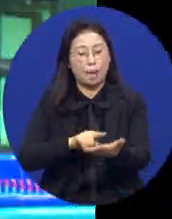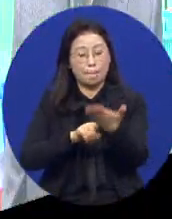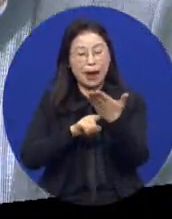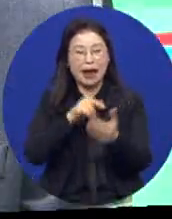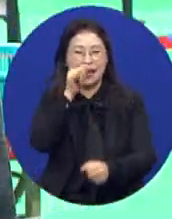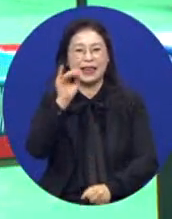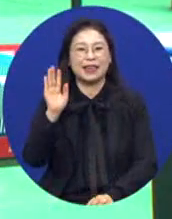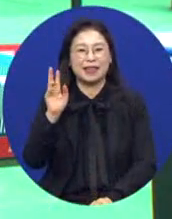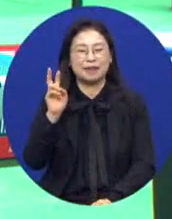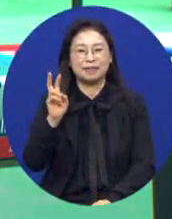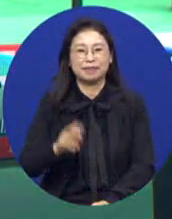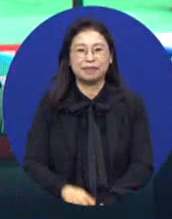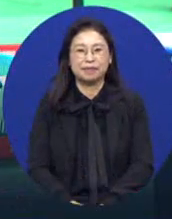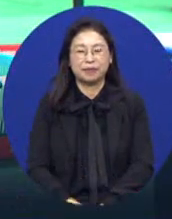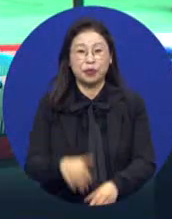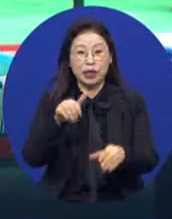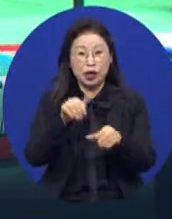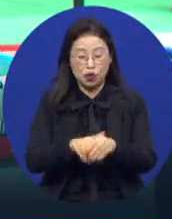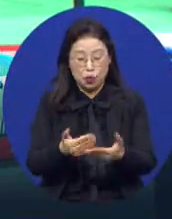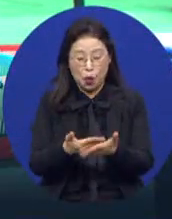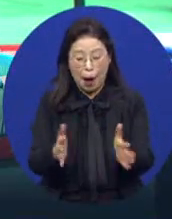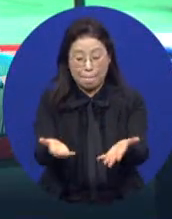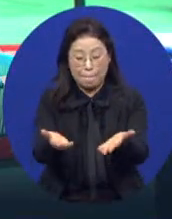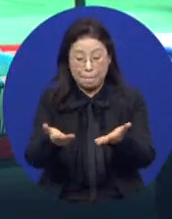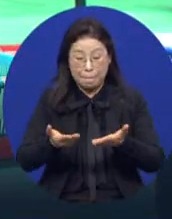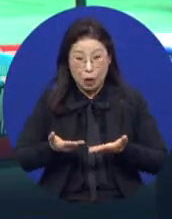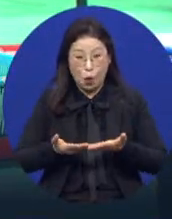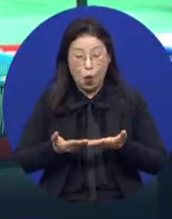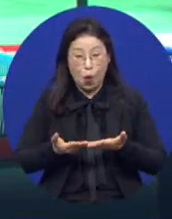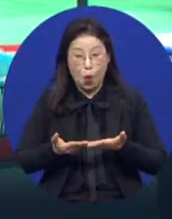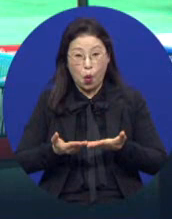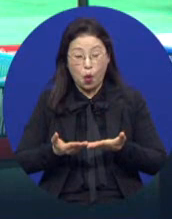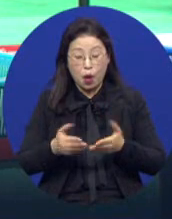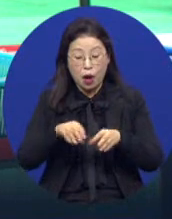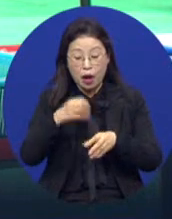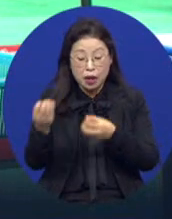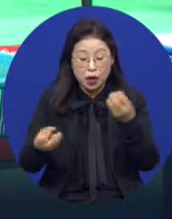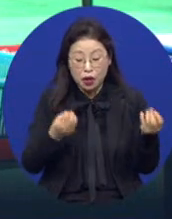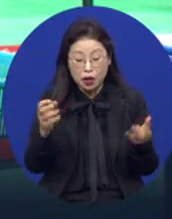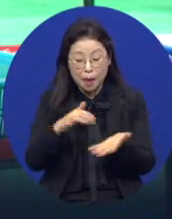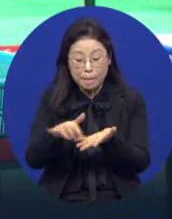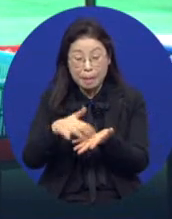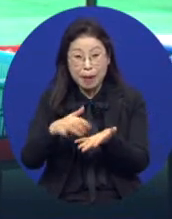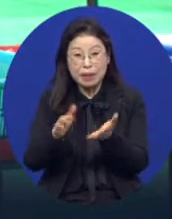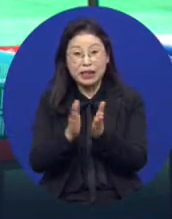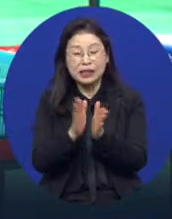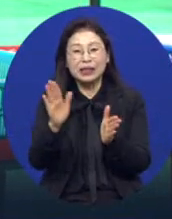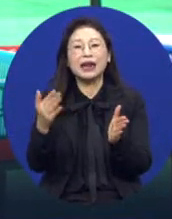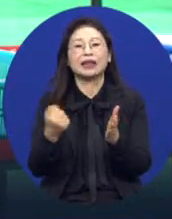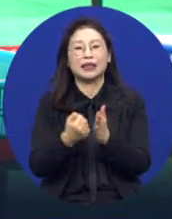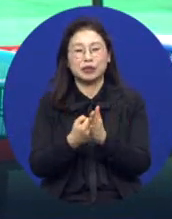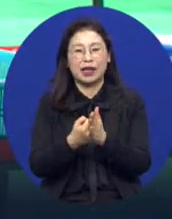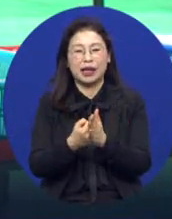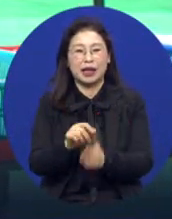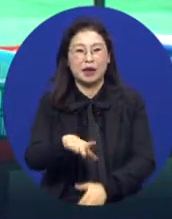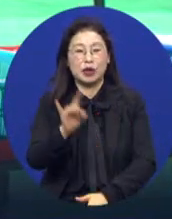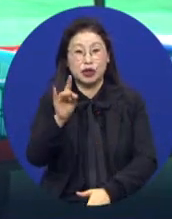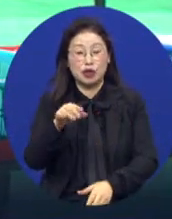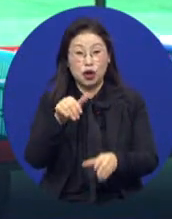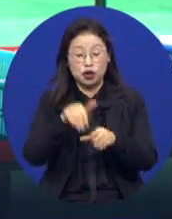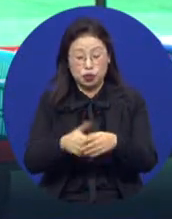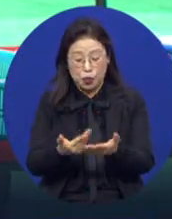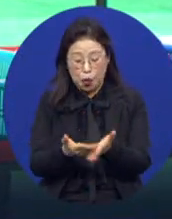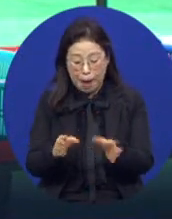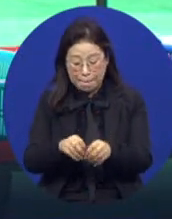보입니다. 투표함이 개표소에 도착하는 대로 개표를 진행하게 되는데요. 우선 투표함을